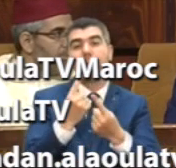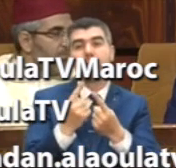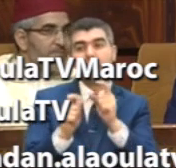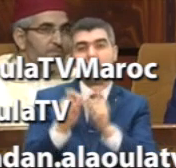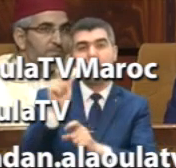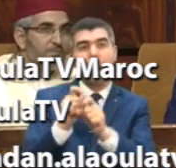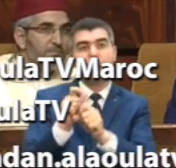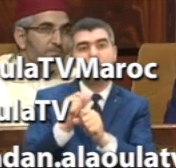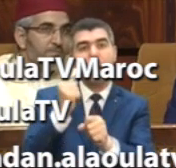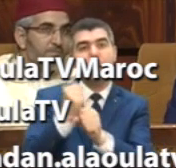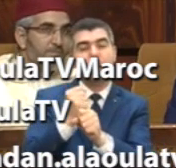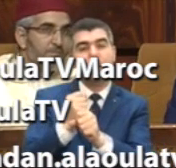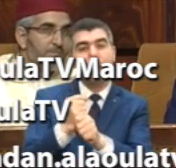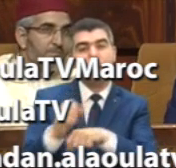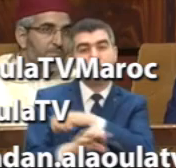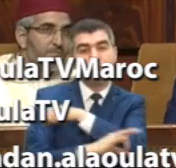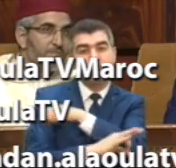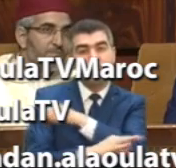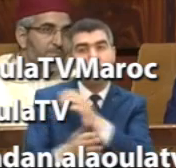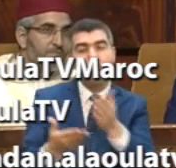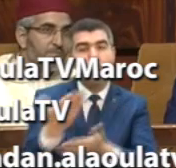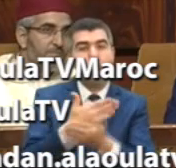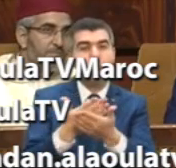من 2009 طردوا طرد جماعي،